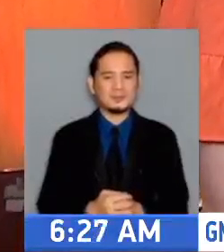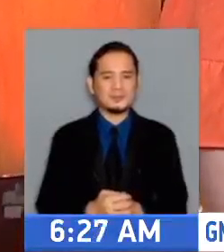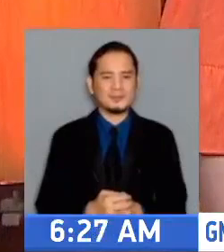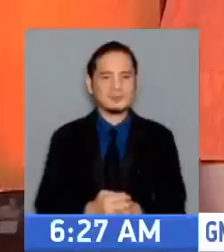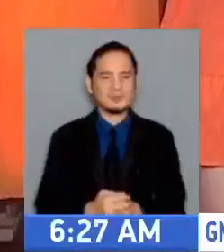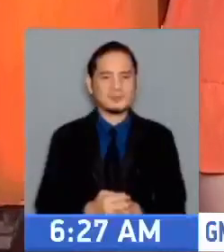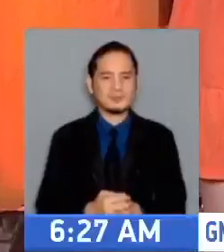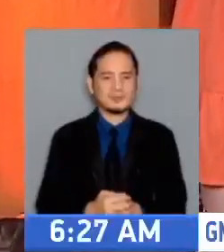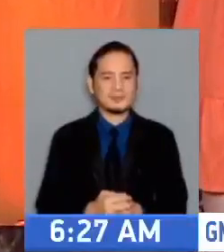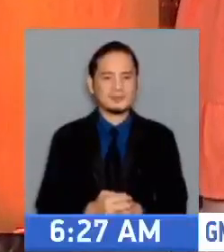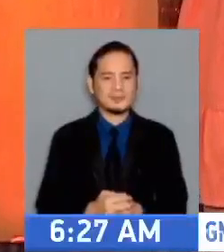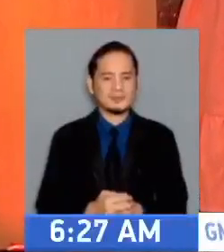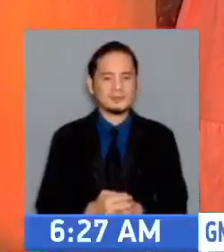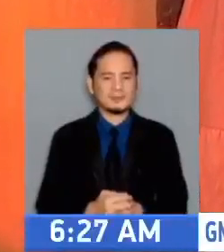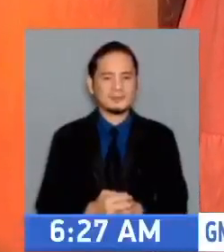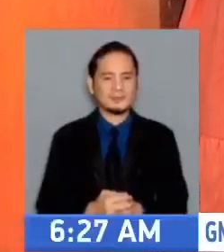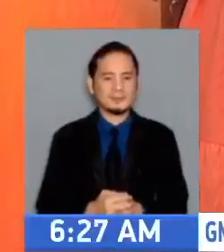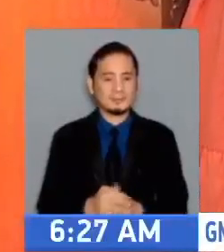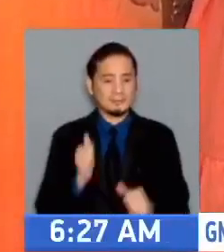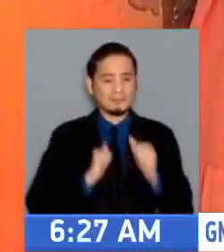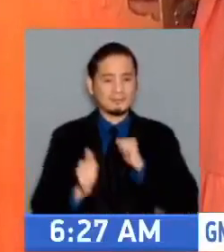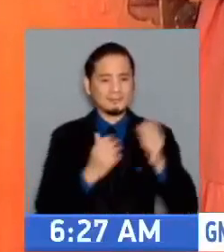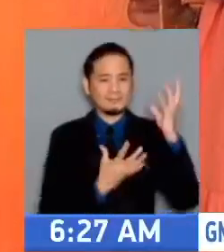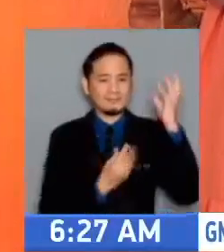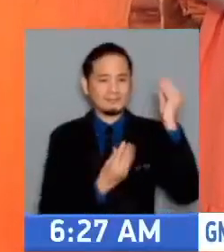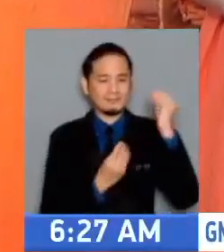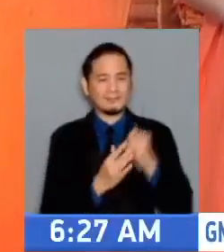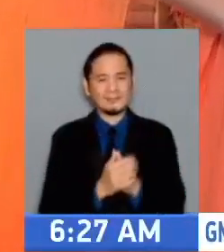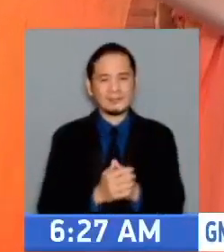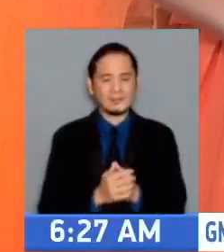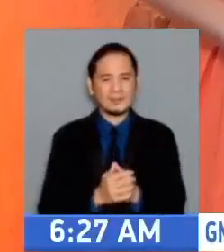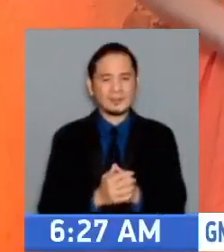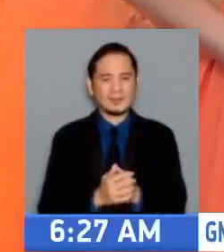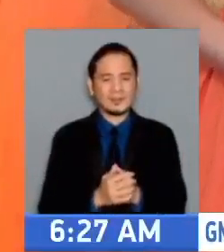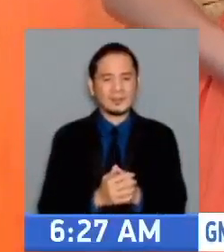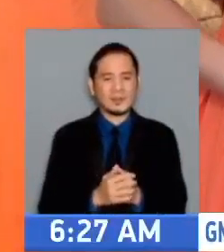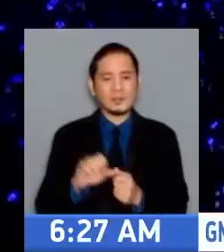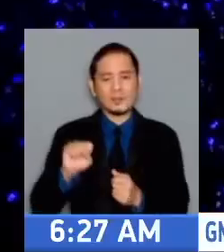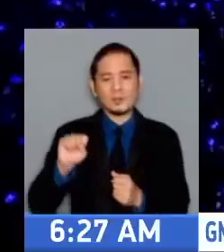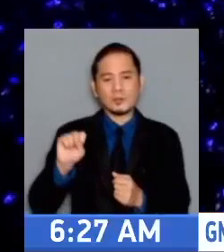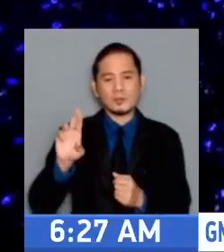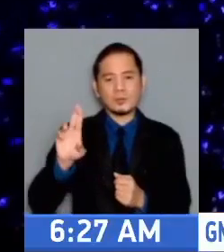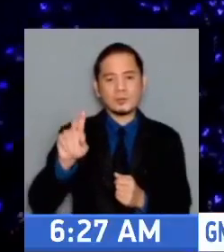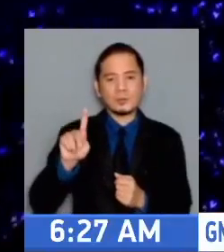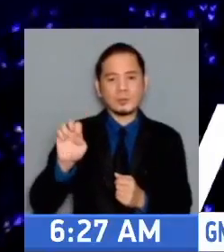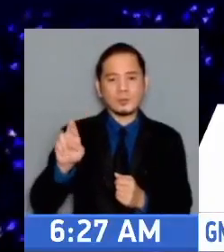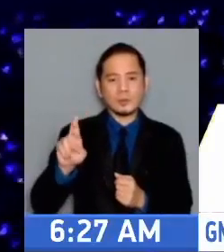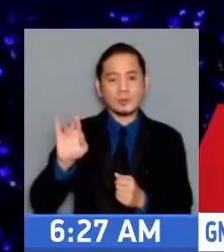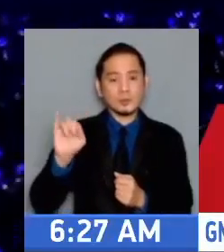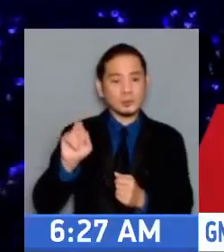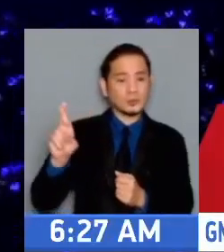Talaga namang super enjoy ang fans sa concert ng Super Junior nitong Sabado.